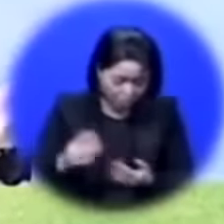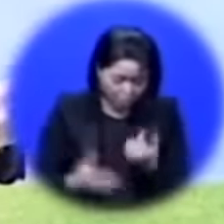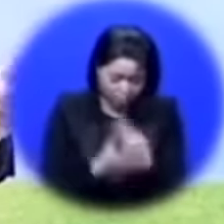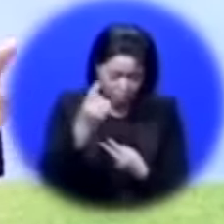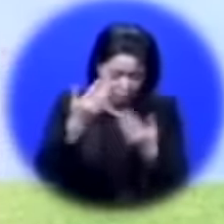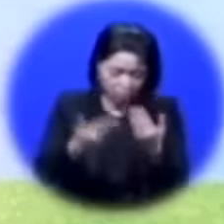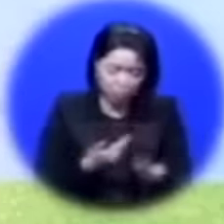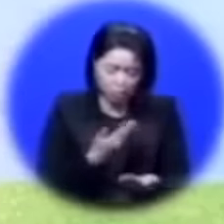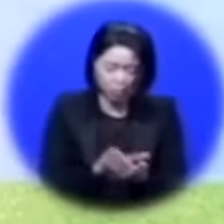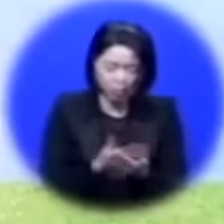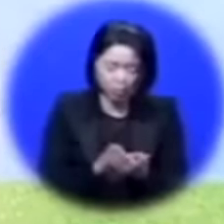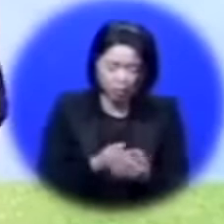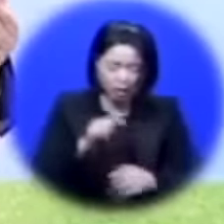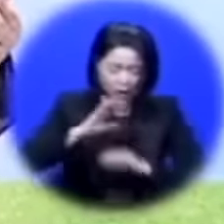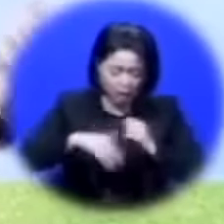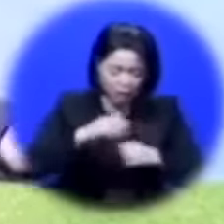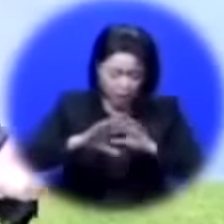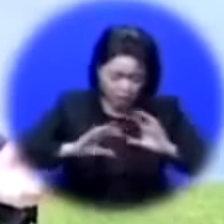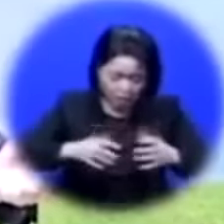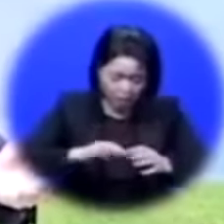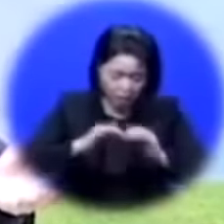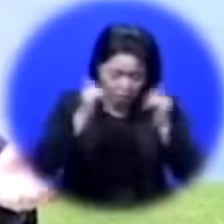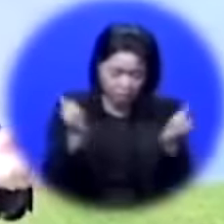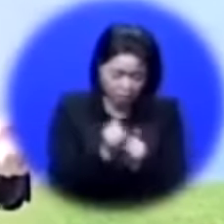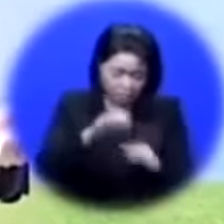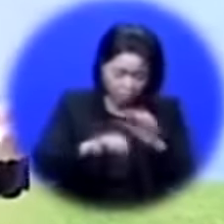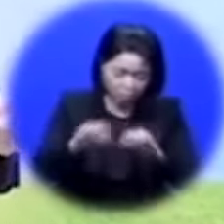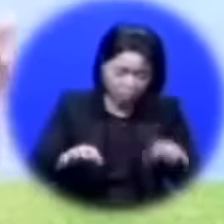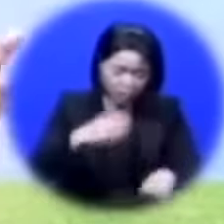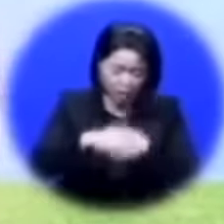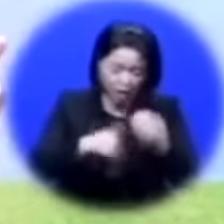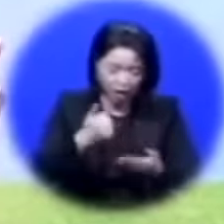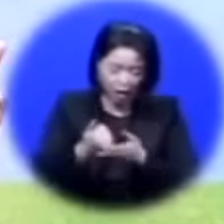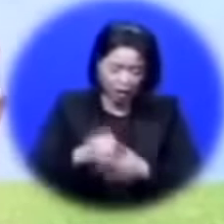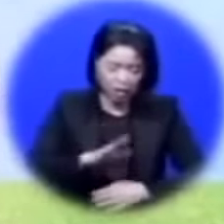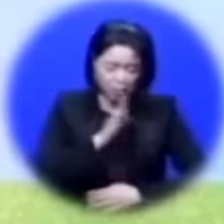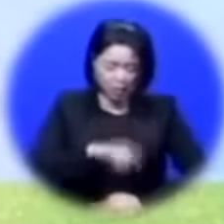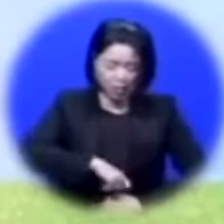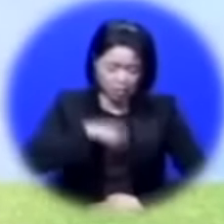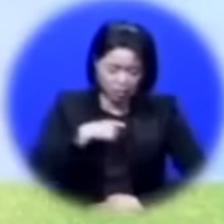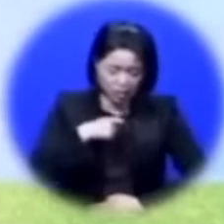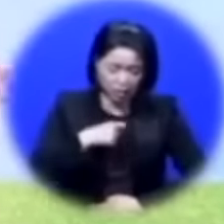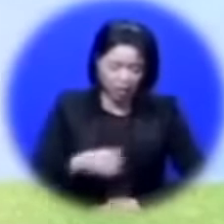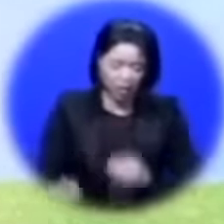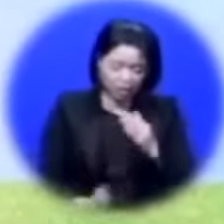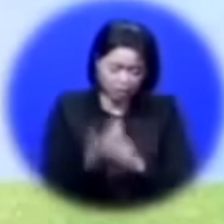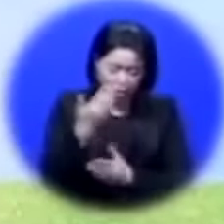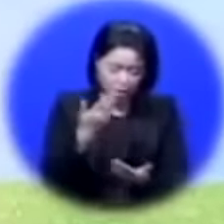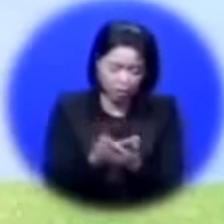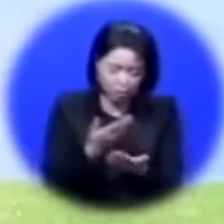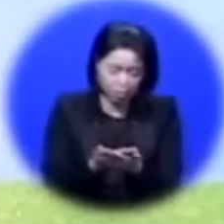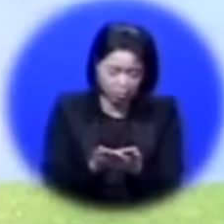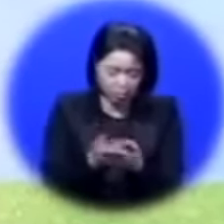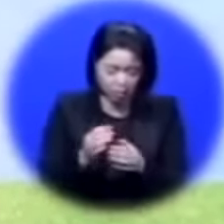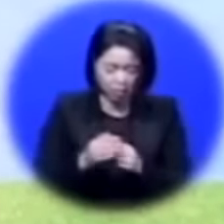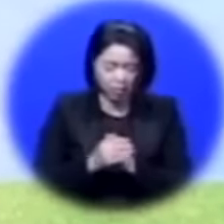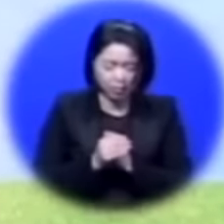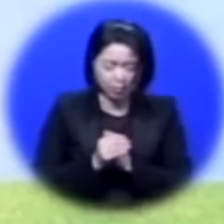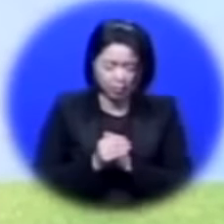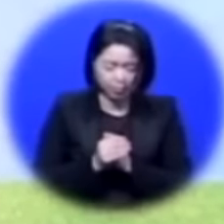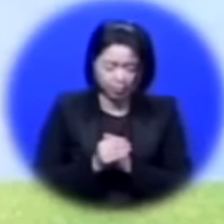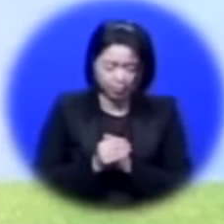주소서 하나님이 나라 사회 곳곳에 하나님의 정의가 하나님 일어나게 하소서 아멘